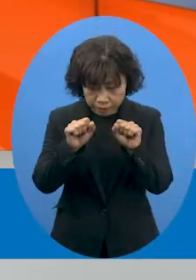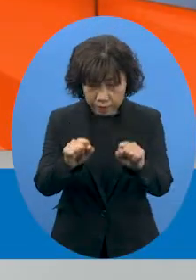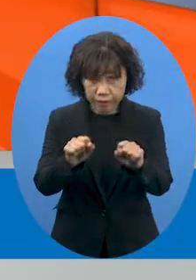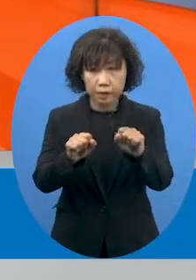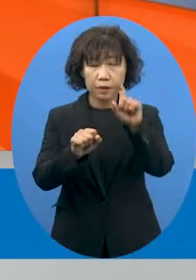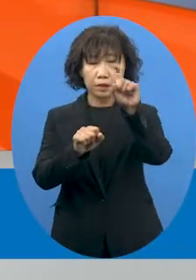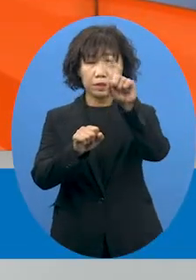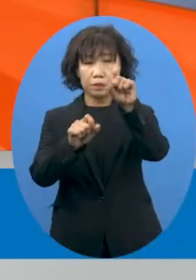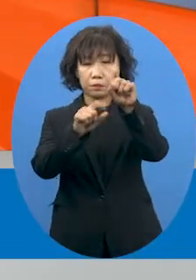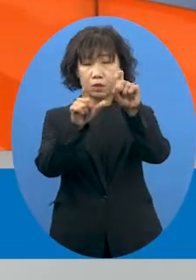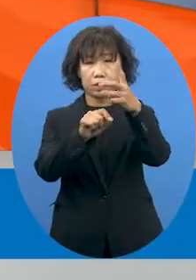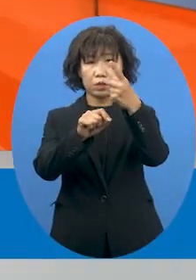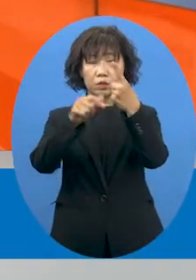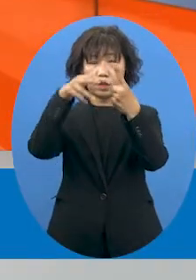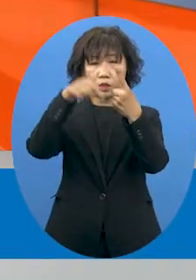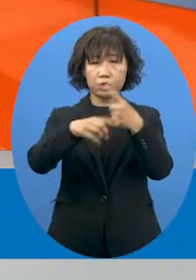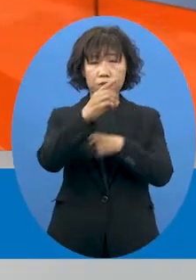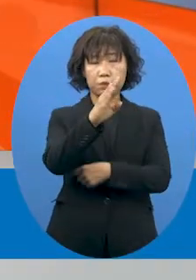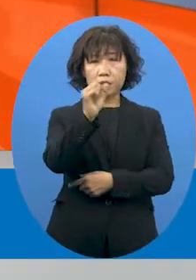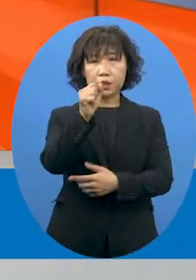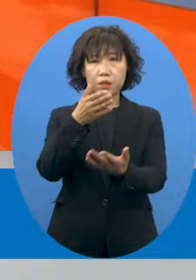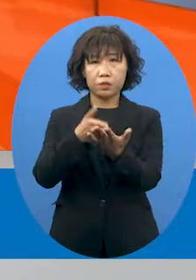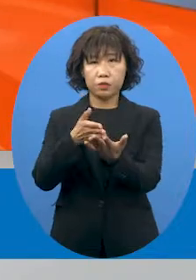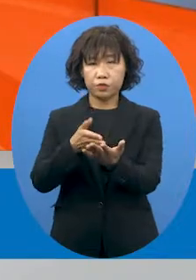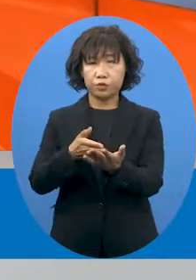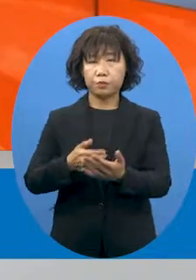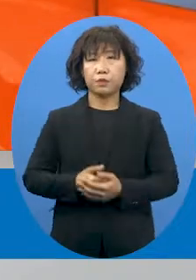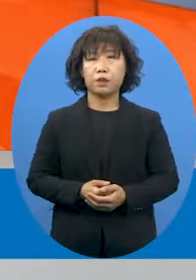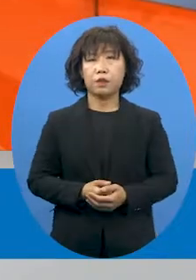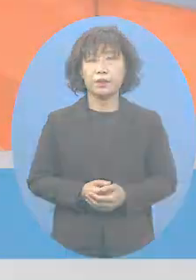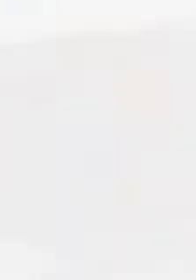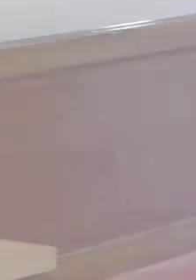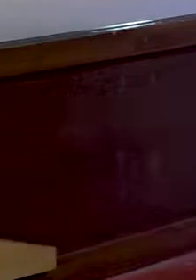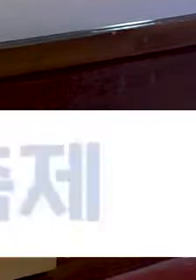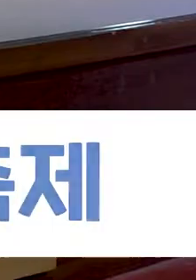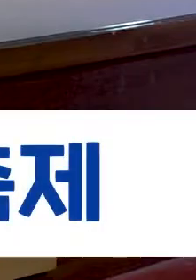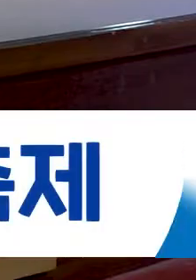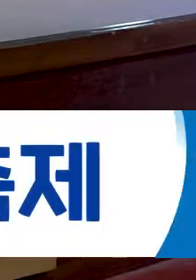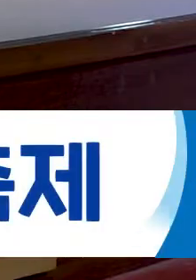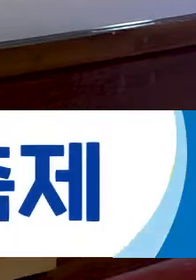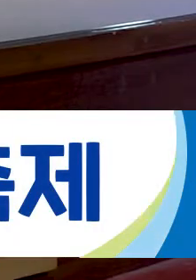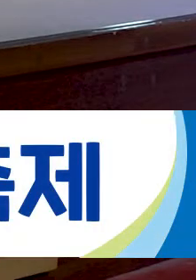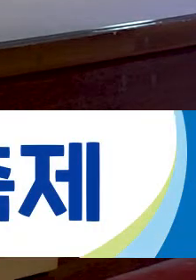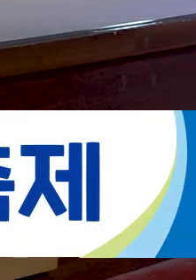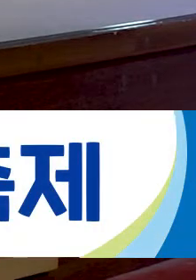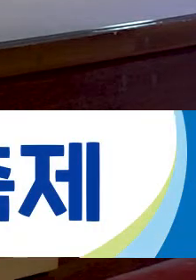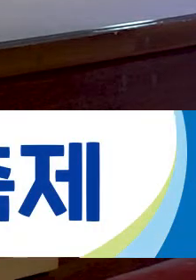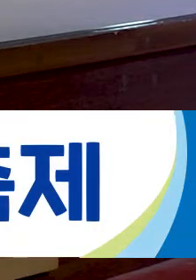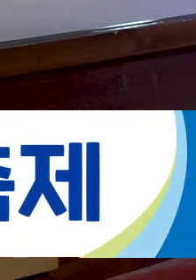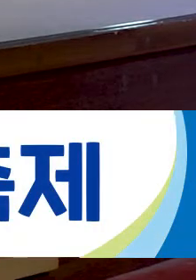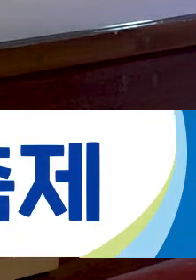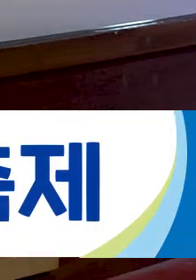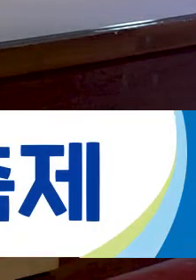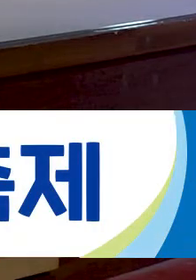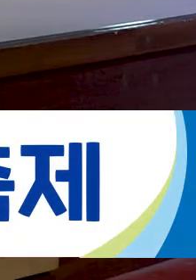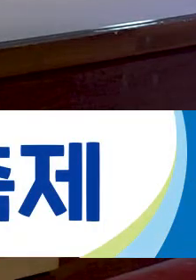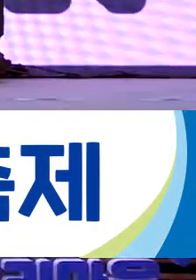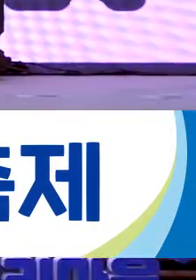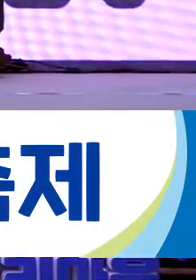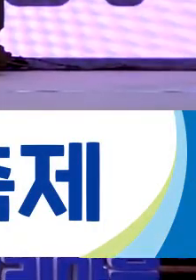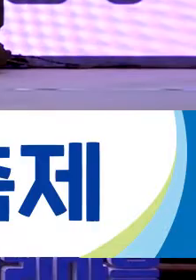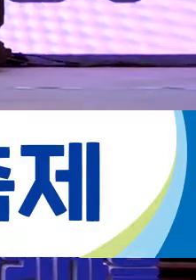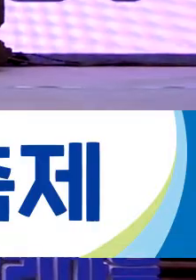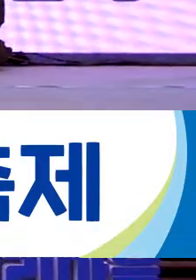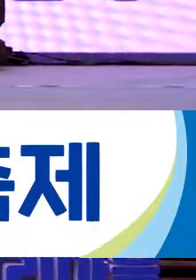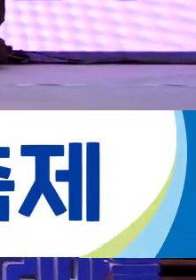여러분 안녕하십니까 11월 첫째주 쭈욱 dbs 주관 좋습니다 10월 29일 30일 양일간 동대문구